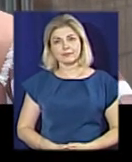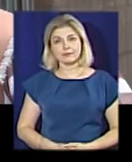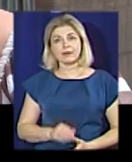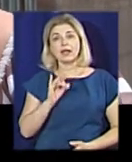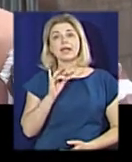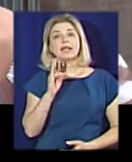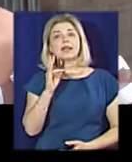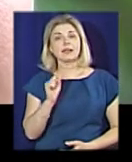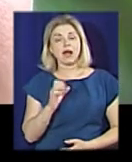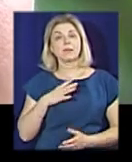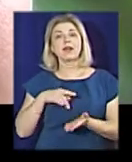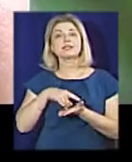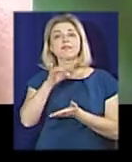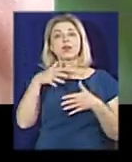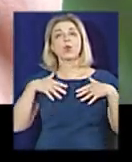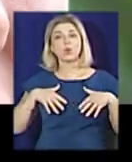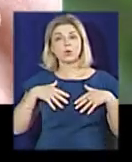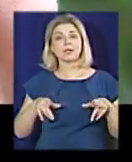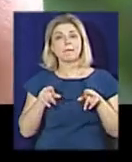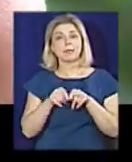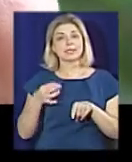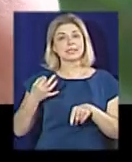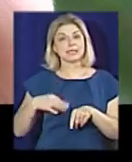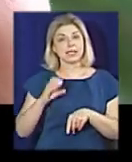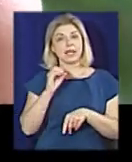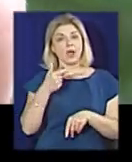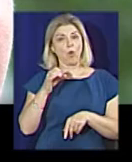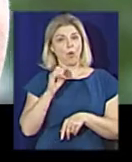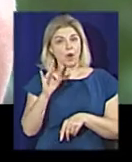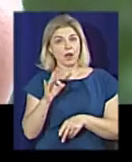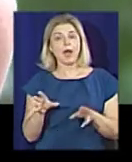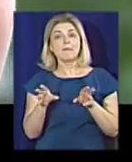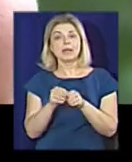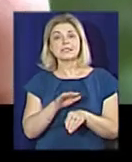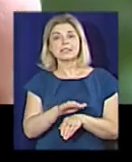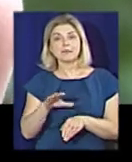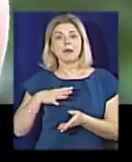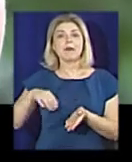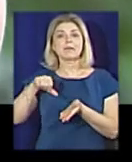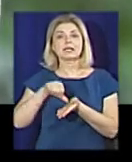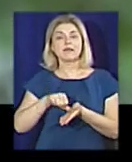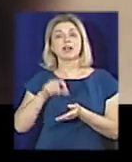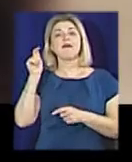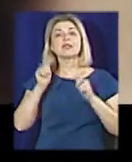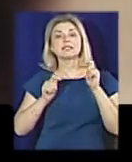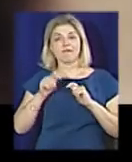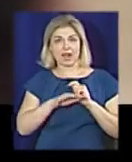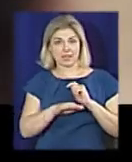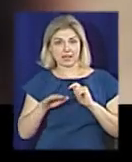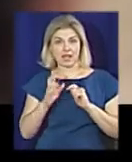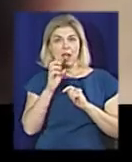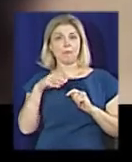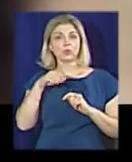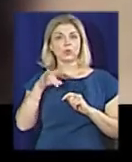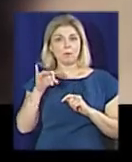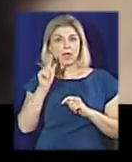Ірина Стрелецька полетіла до Грузії з сином Єгором. Він разом з іншими дітьми представляв Україну на фестивалі мистецтв у Батумі. Там жінка